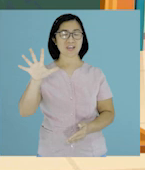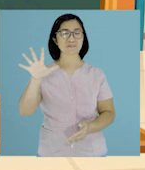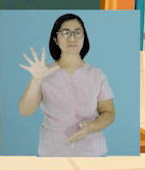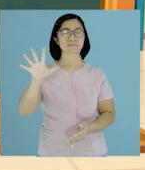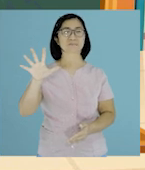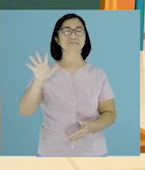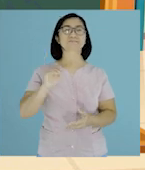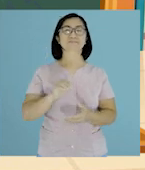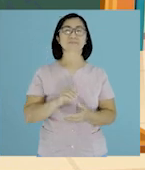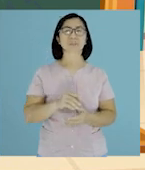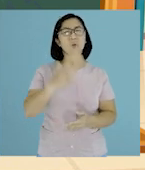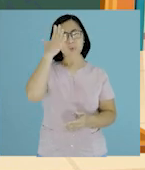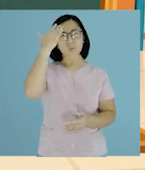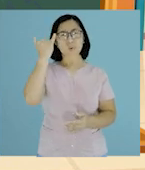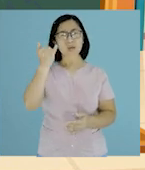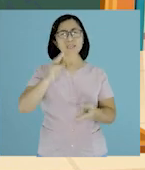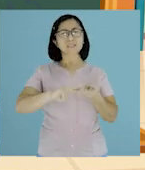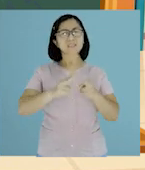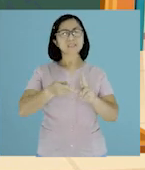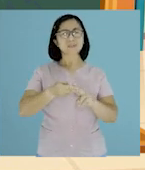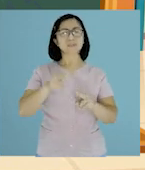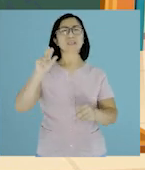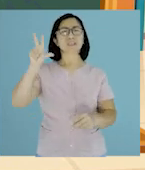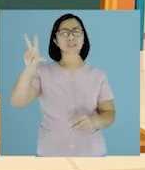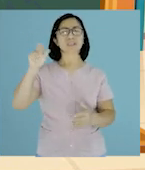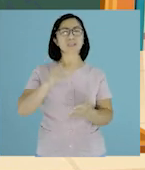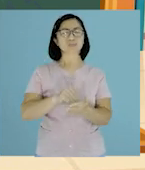3,245. Bakit kaya ang number